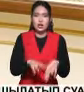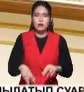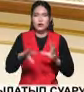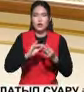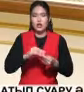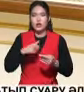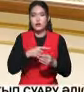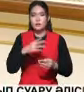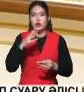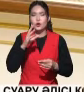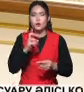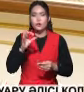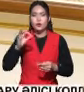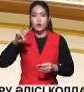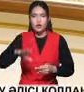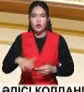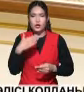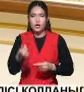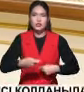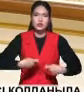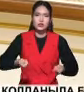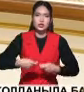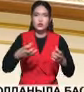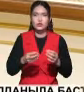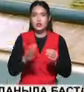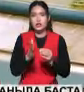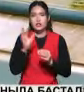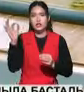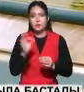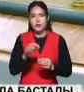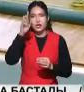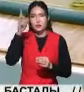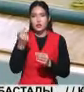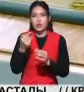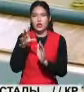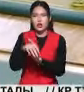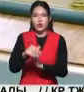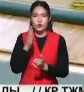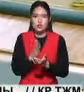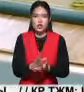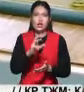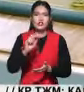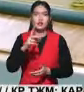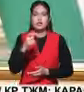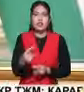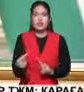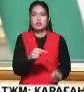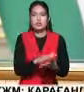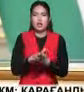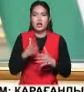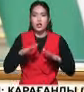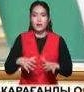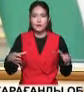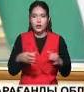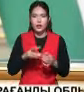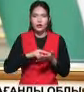өнімнің 1/4 және жаһандық сауда-саттықтың 15% осы мемлекеттерге тиесілі. Қазақстан Шанхай ынтымақтастық ұйымының төрағасы ретінде